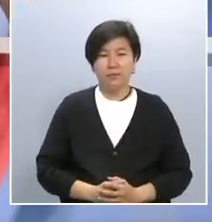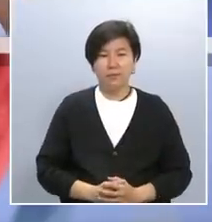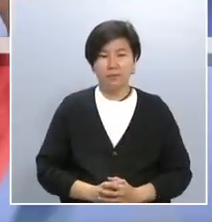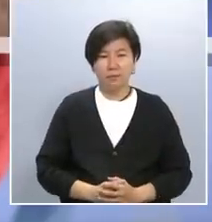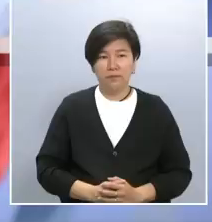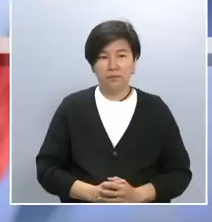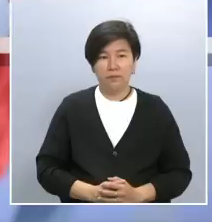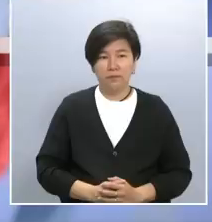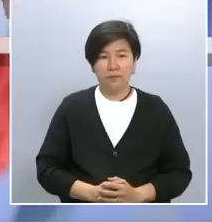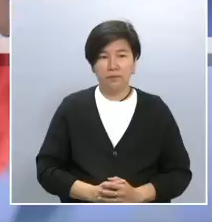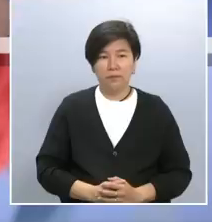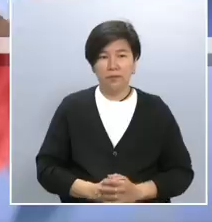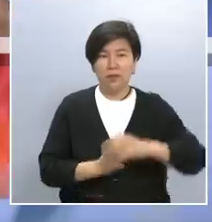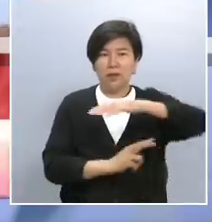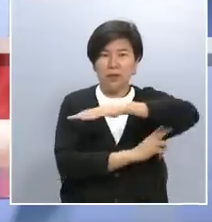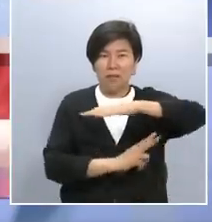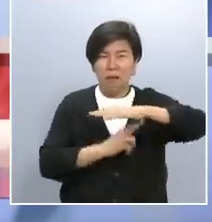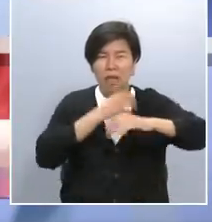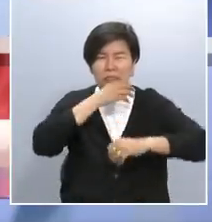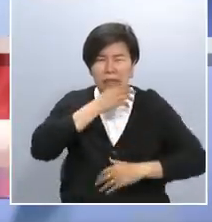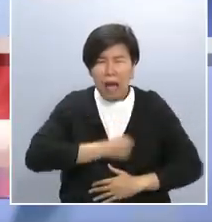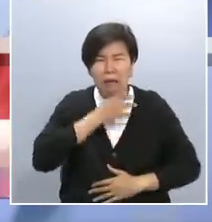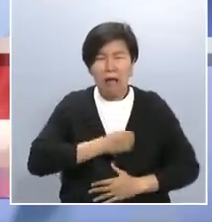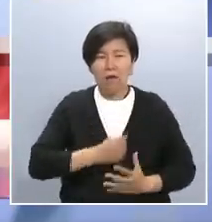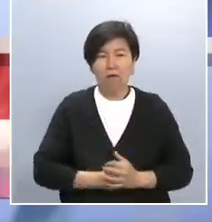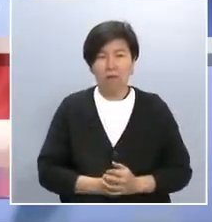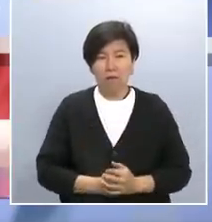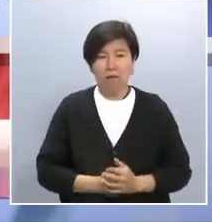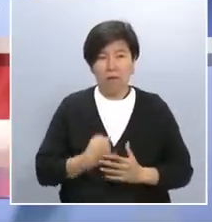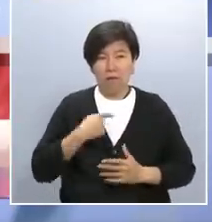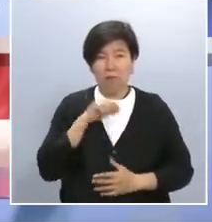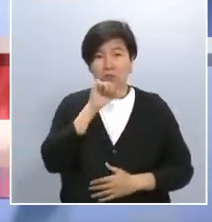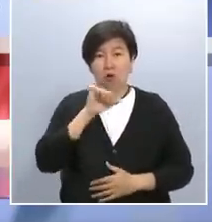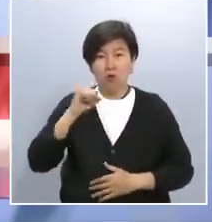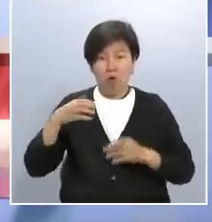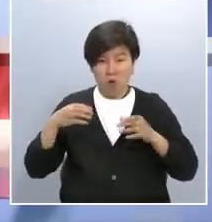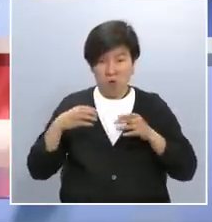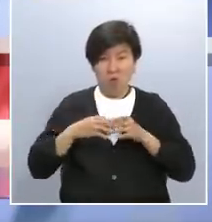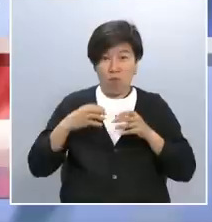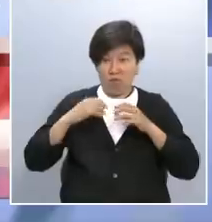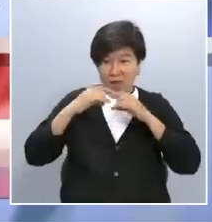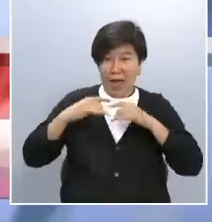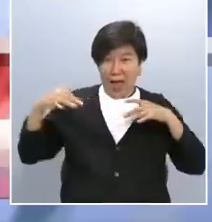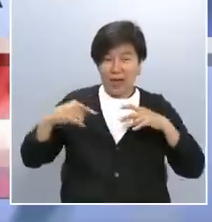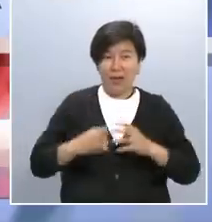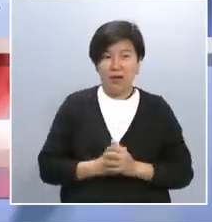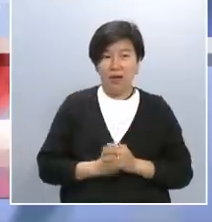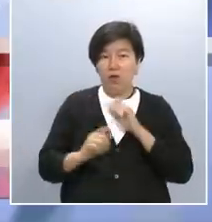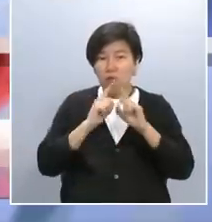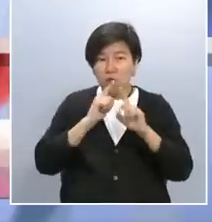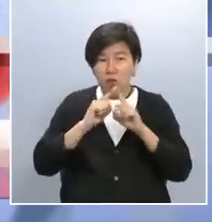มีคนร้องทุกข์มาสะพานมันเก่าชุดทรุดโทรมมากผมเป็นสสฝ่ายค้านนะครับผมก็ขอประสานไปยังเขต